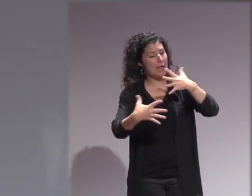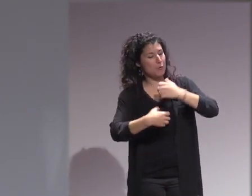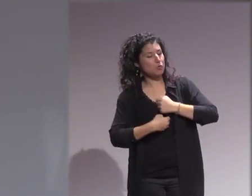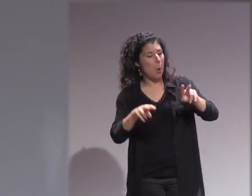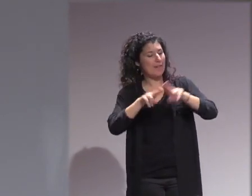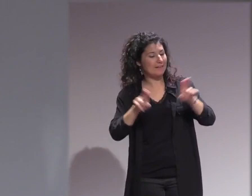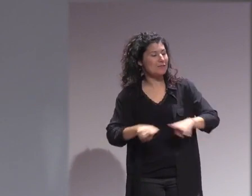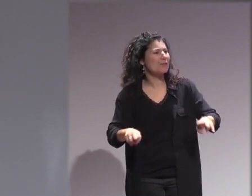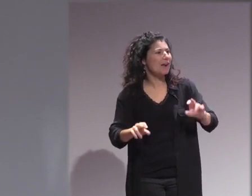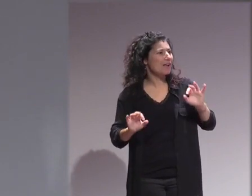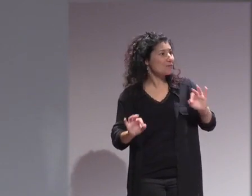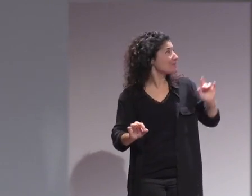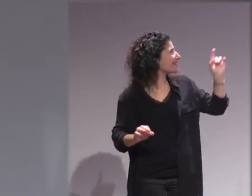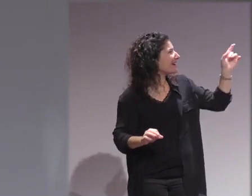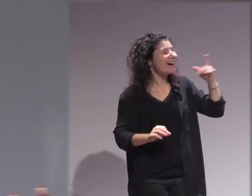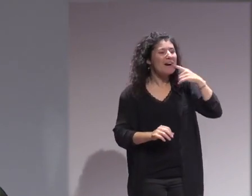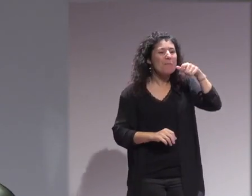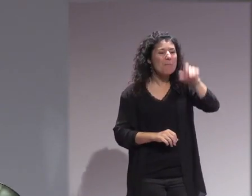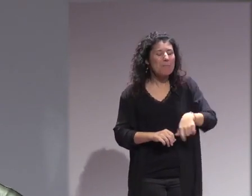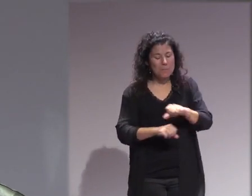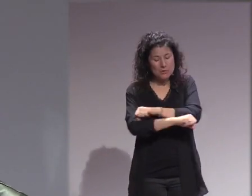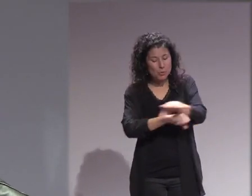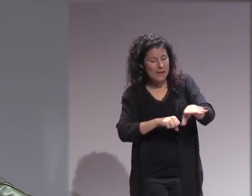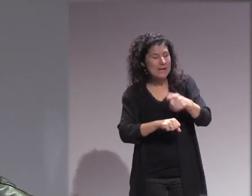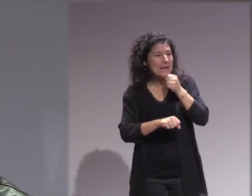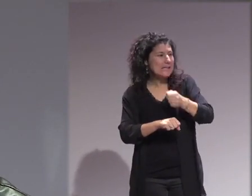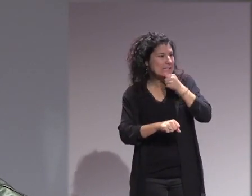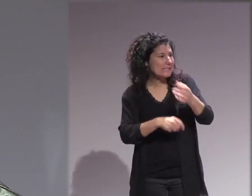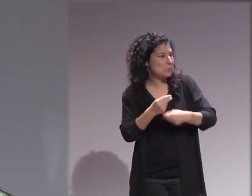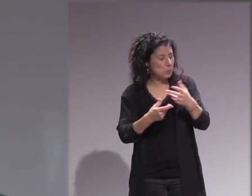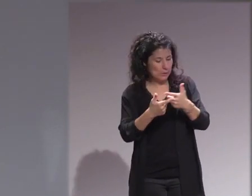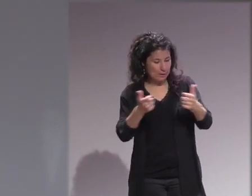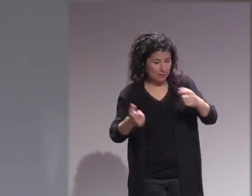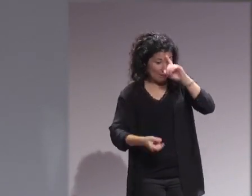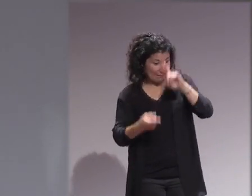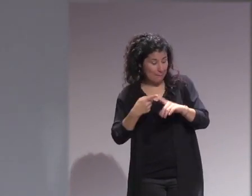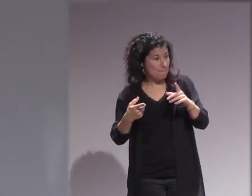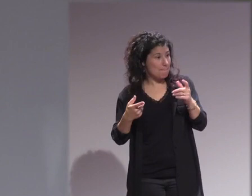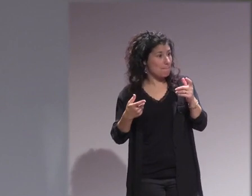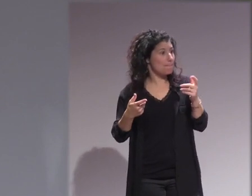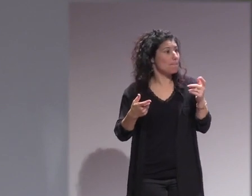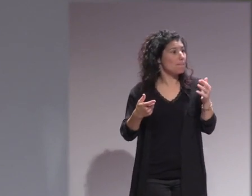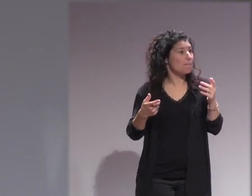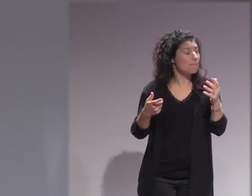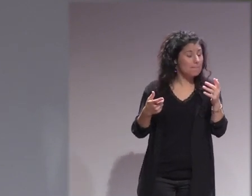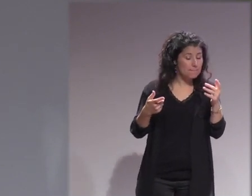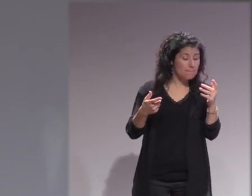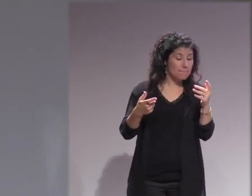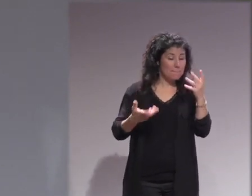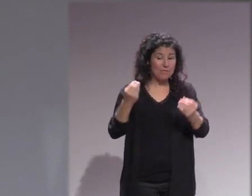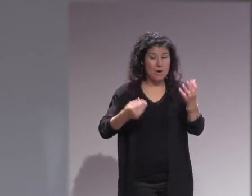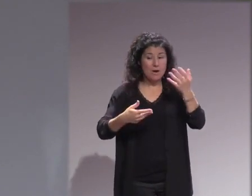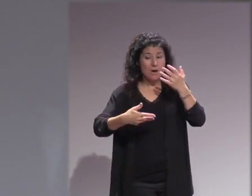de la journaliste, hein, c'est génial, je veux dire, les questions de classe dans l'adoption n'ont pas été thématisées, ça aussi, ça peut créer des problèmes dans une